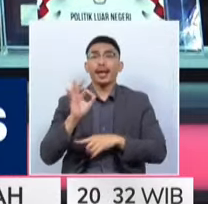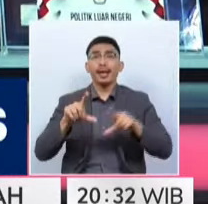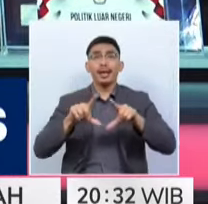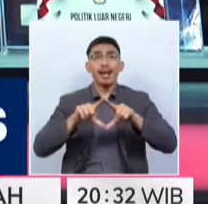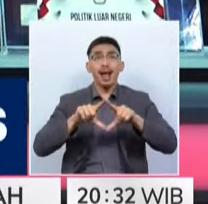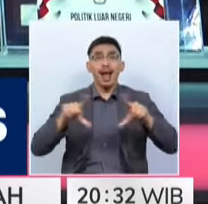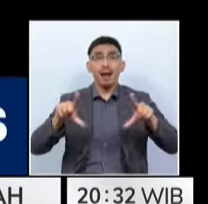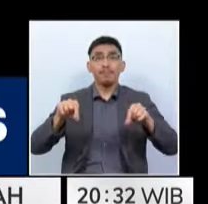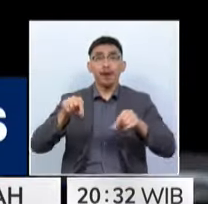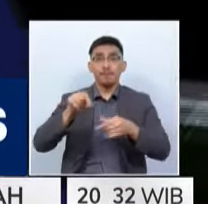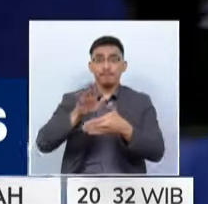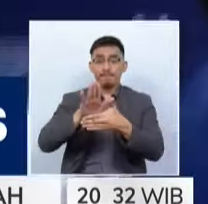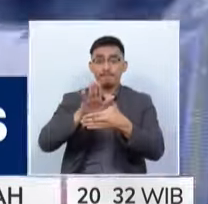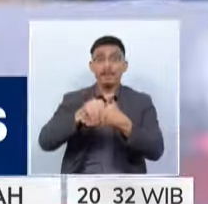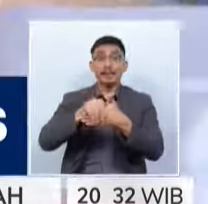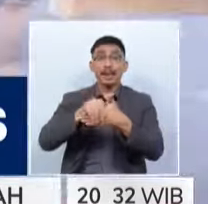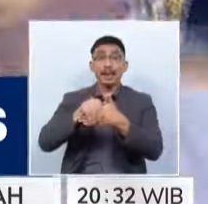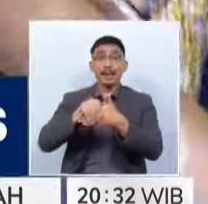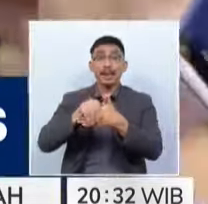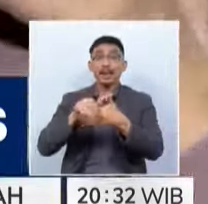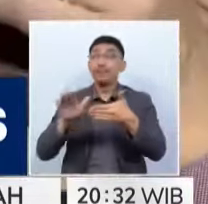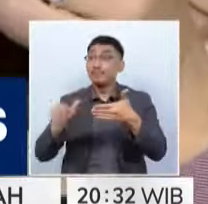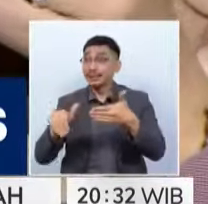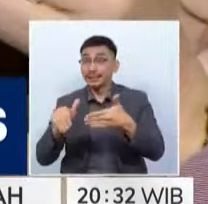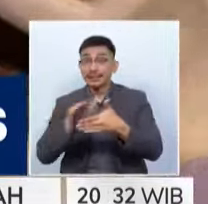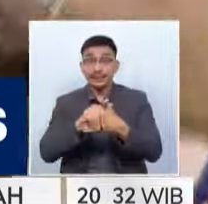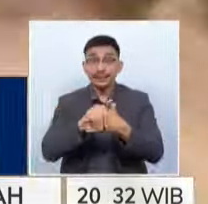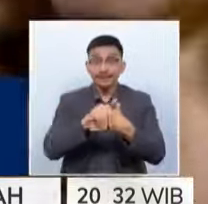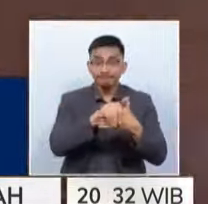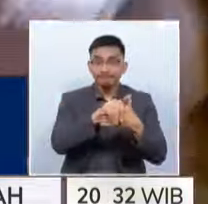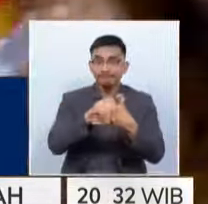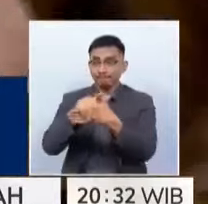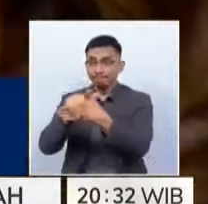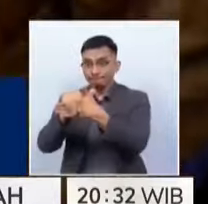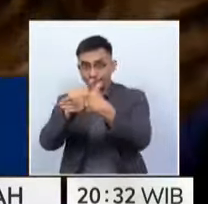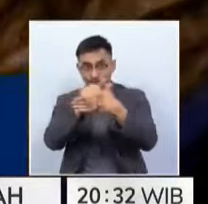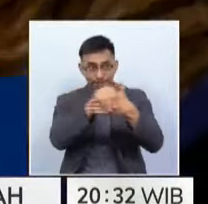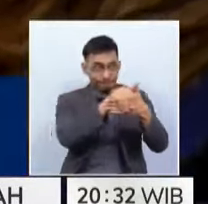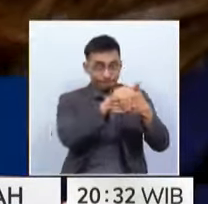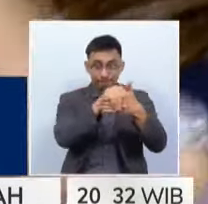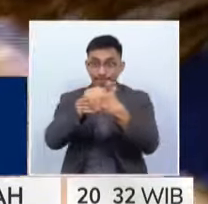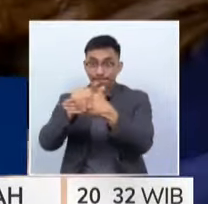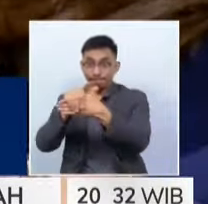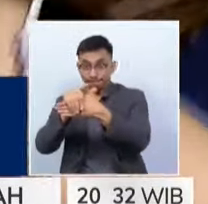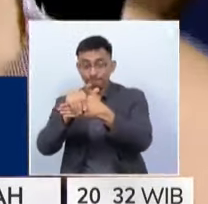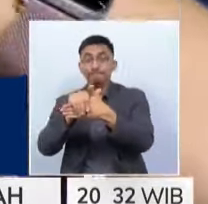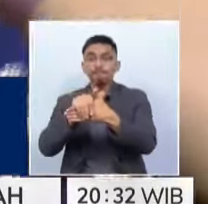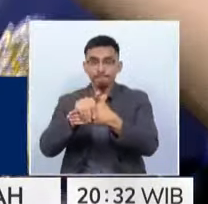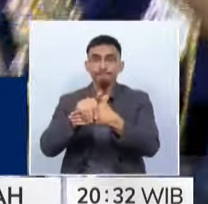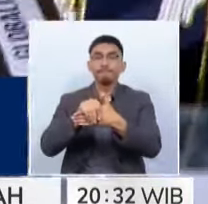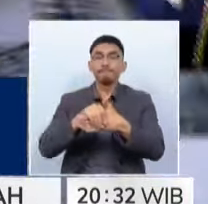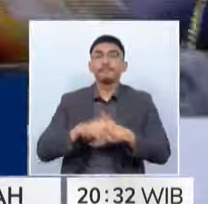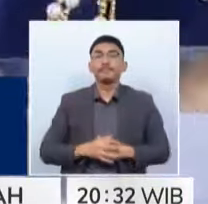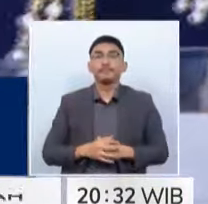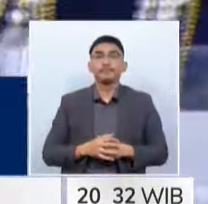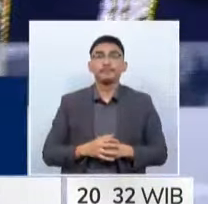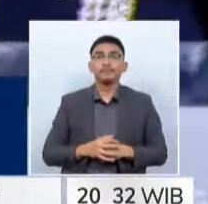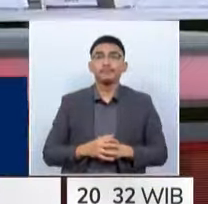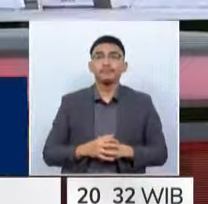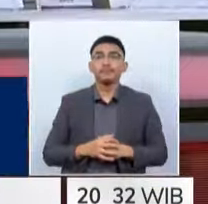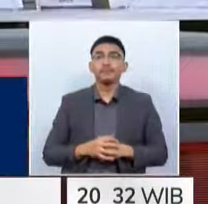tersegel Anisa silakan baik sekali lagi masih tersegel ini